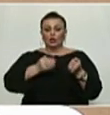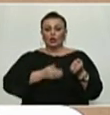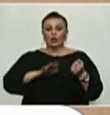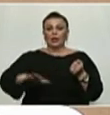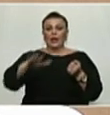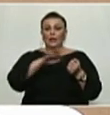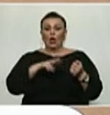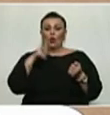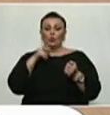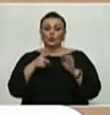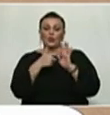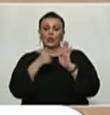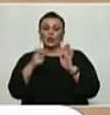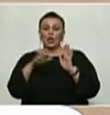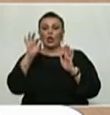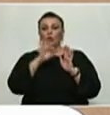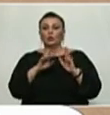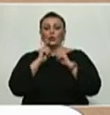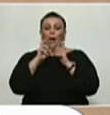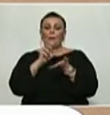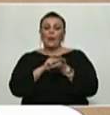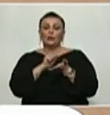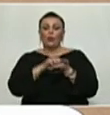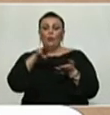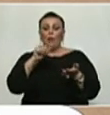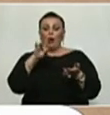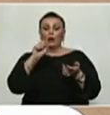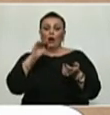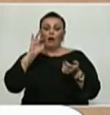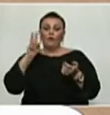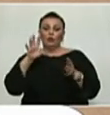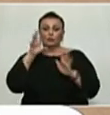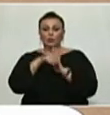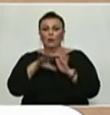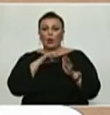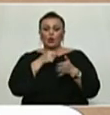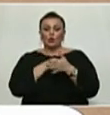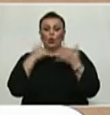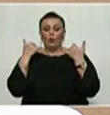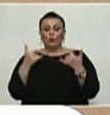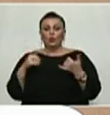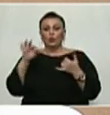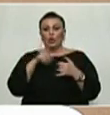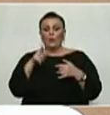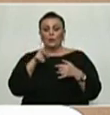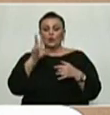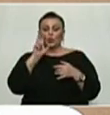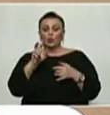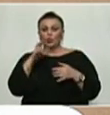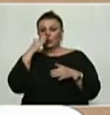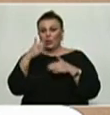şirkətlərimiz 3700 vakansiyanı məşğulluq marafonunda yerləşdirirlər və bugünə dək artıq 1300-ə